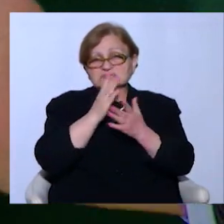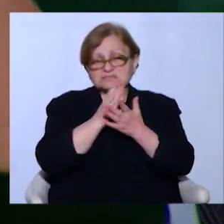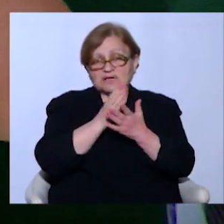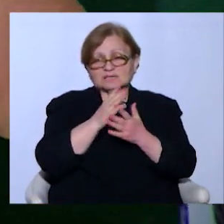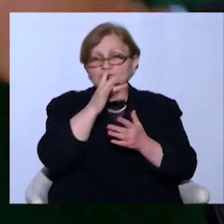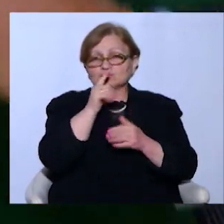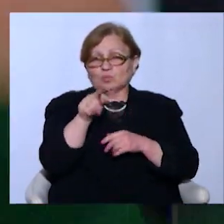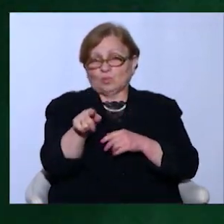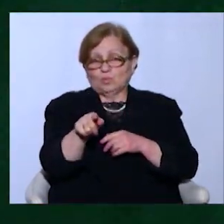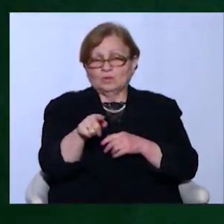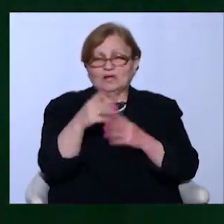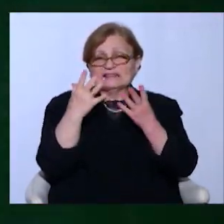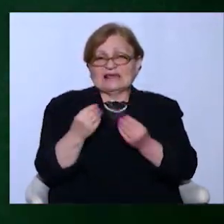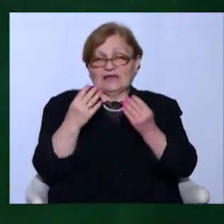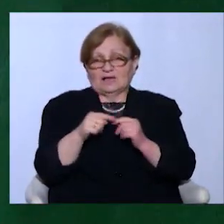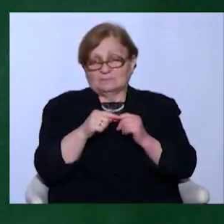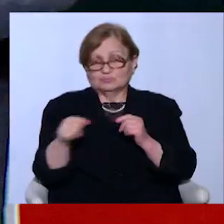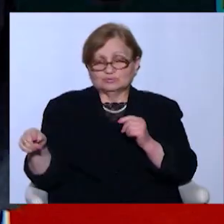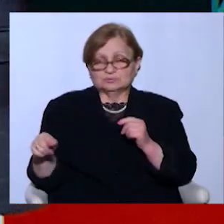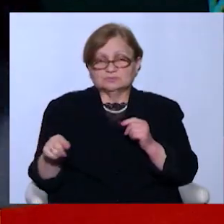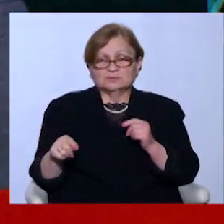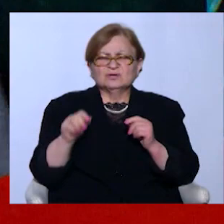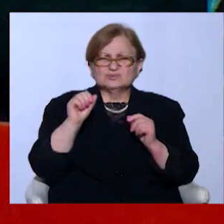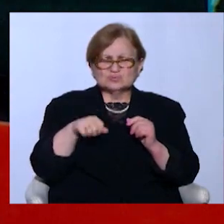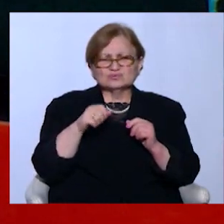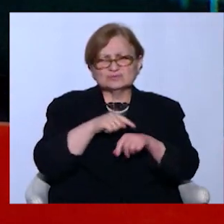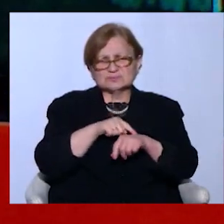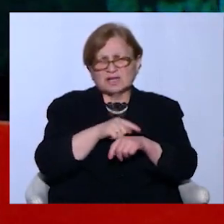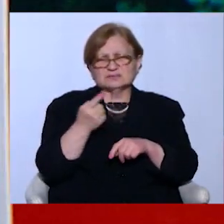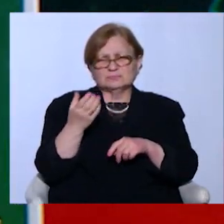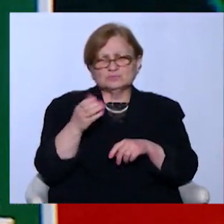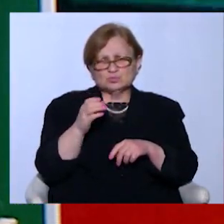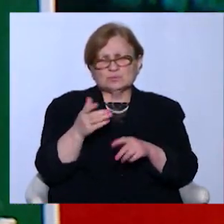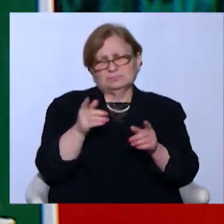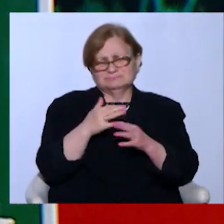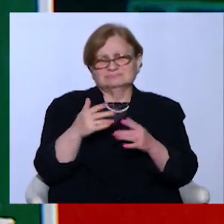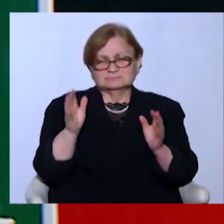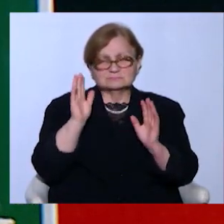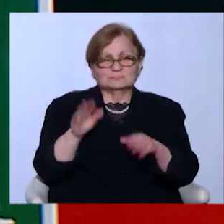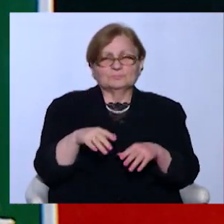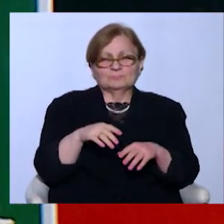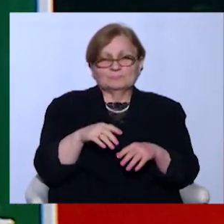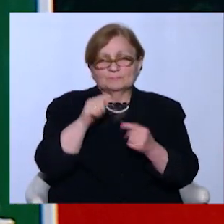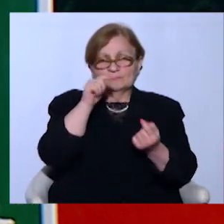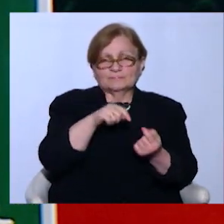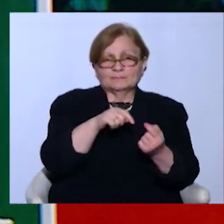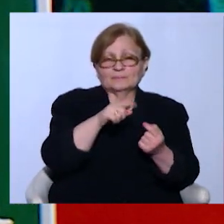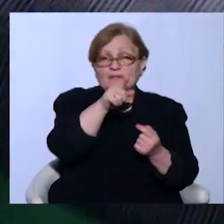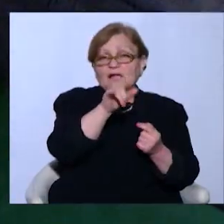არის დღეები. ზოგჯერ არის საათები, წუთები, წამები, განშნია რამოცანას განვიხილავთ. შესაბამისად